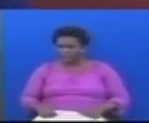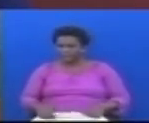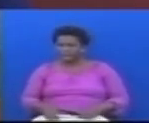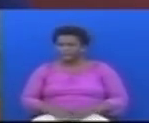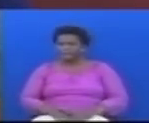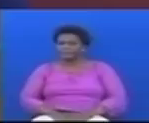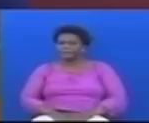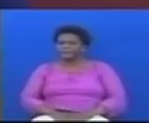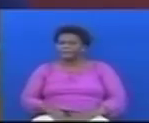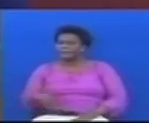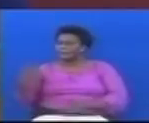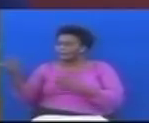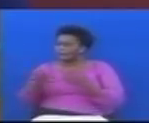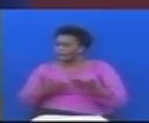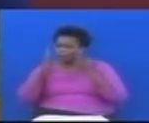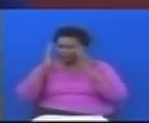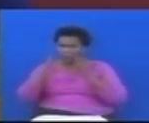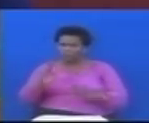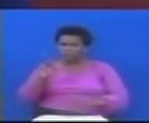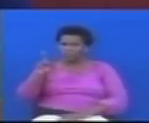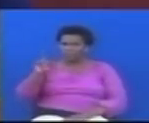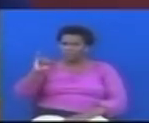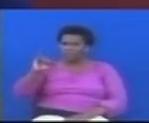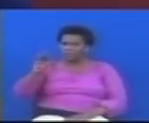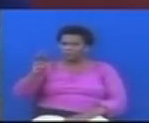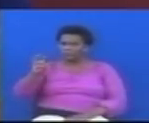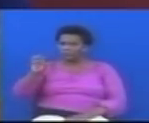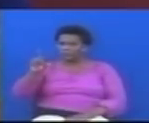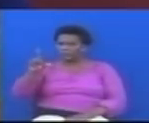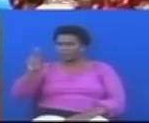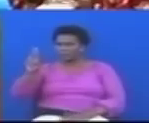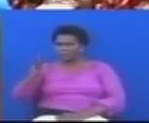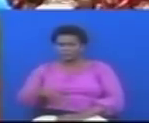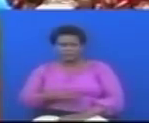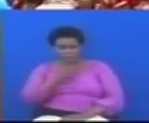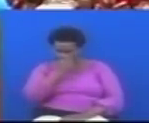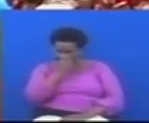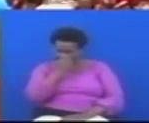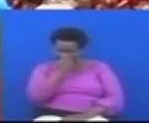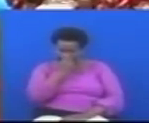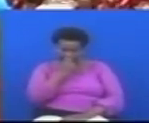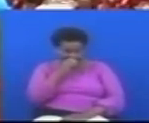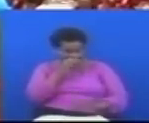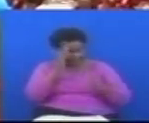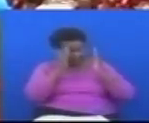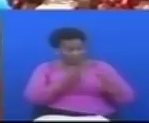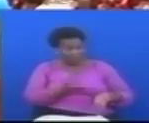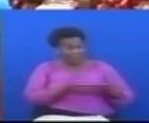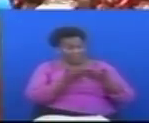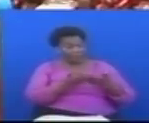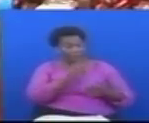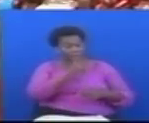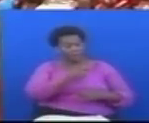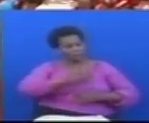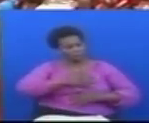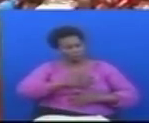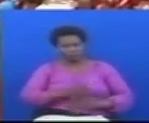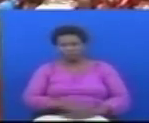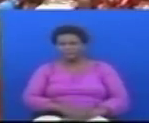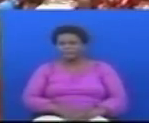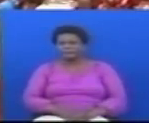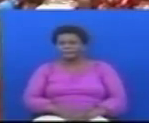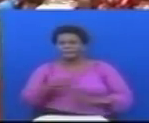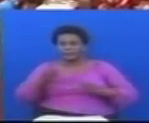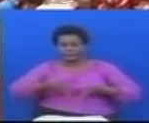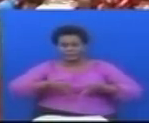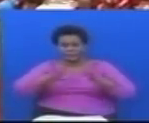Mheshimiwa Grace Kiwelu, swali la nyongeza. Mheshimiwa Naibu, nakushukuru. Mheshimiwa Naibu Spika, nakushukuru. Barabara